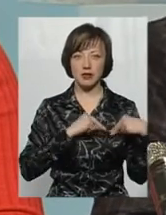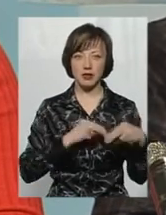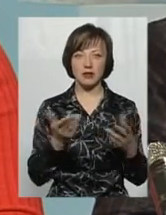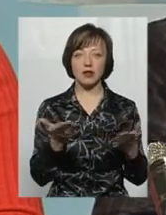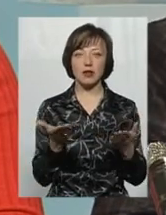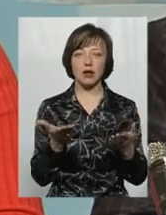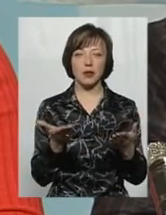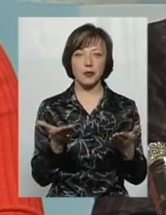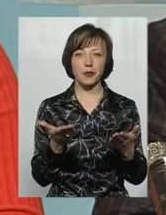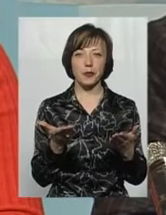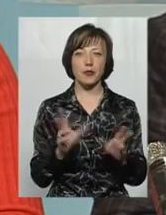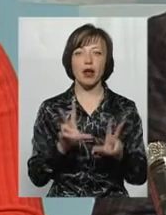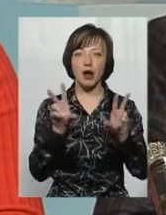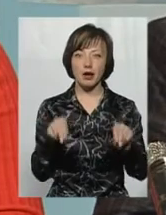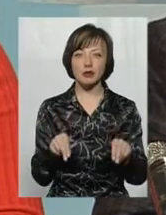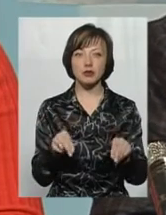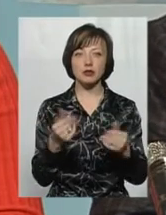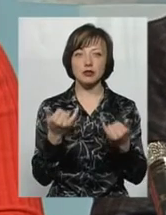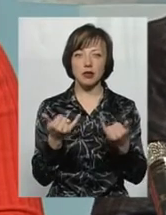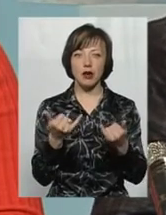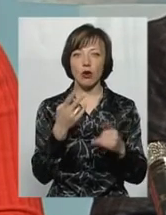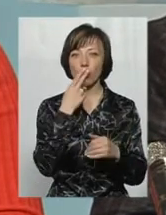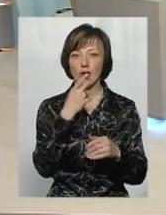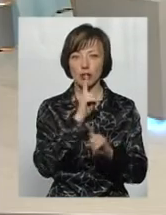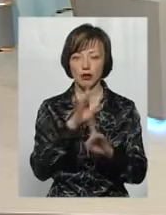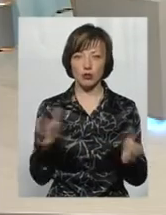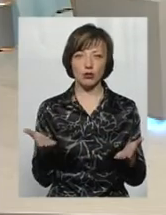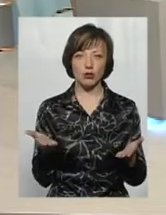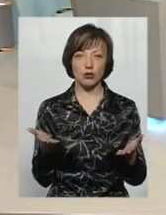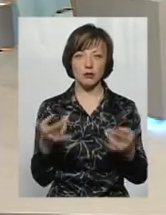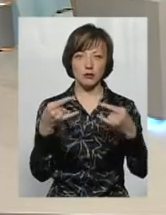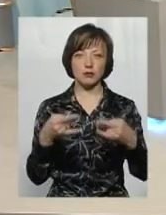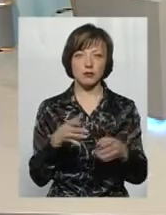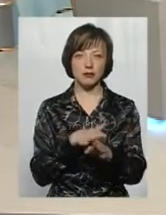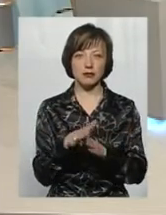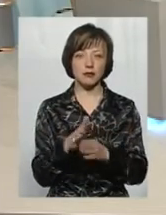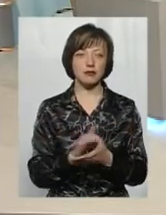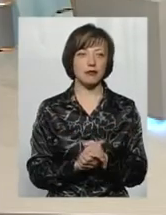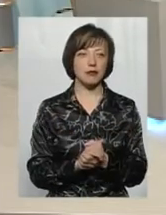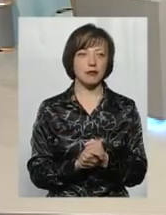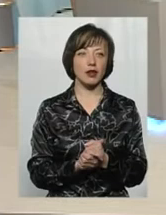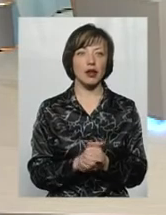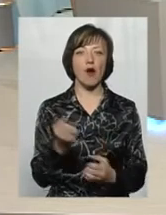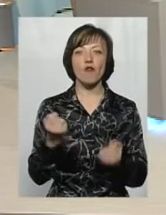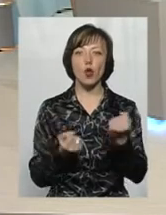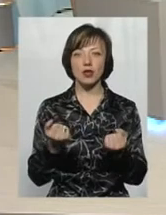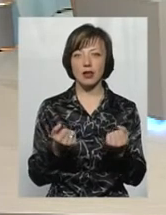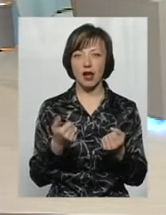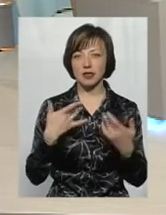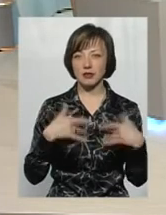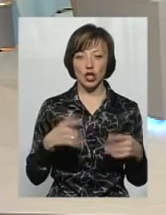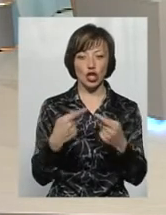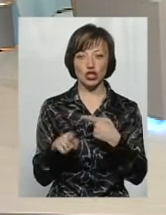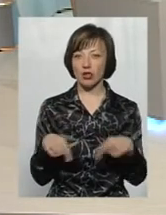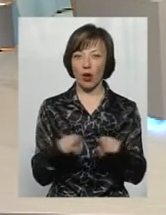якимсь керівником, гарантії, що вони тут зараз в студії курити не будуть? Наприклад, якщо водія звільнити, то інші вже не буде